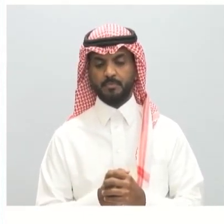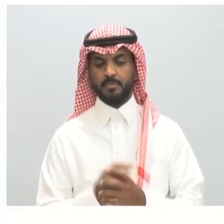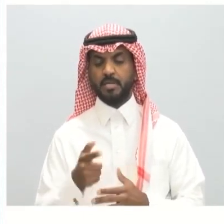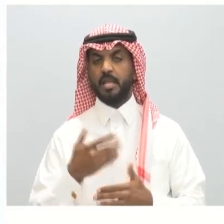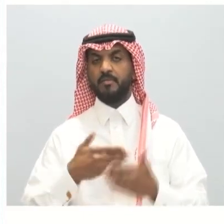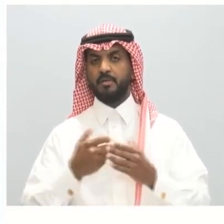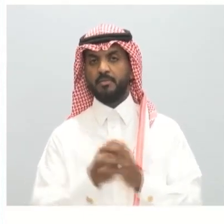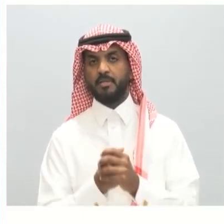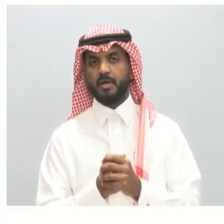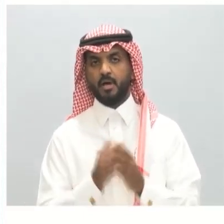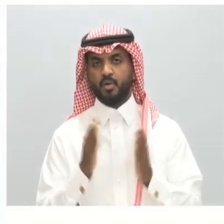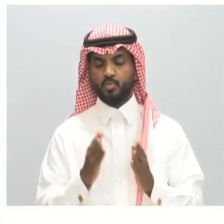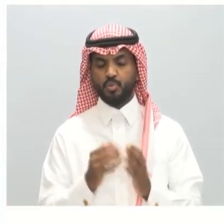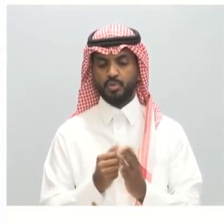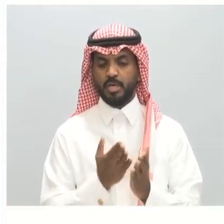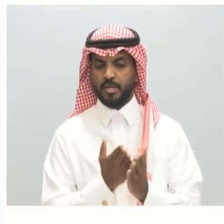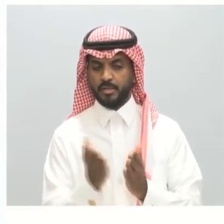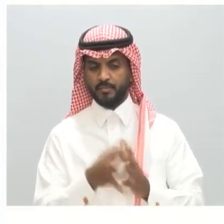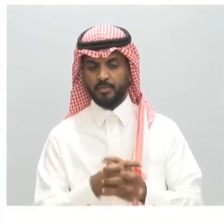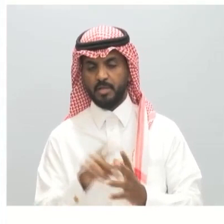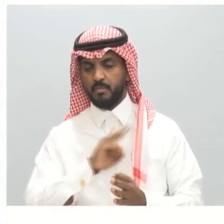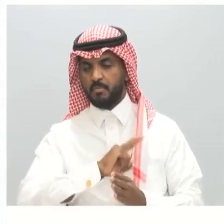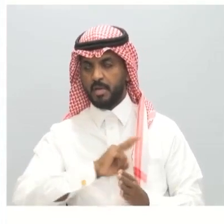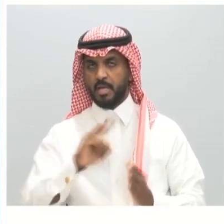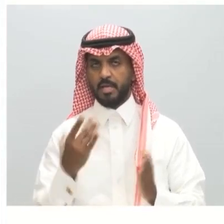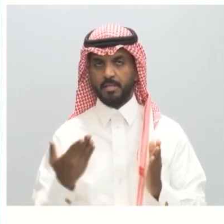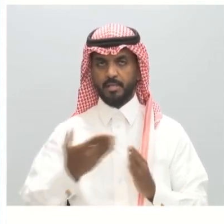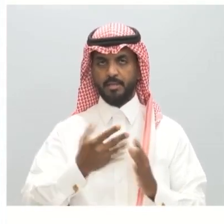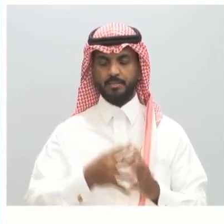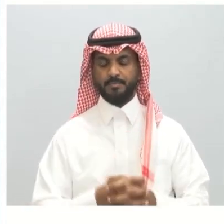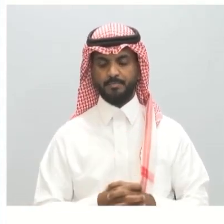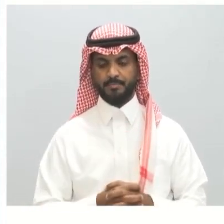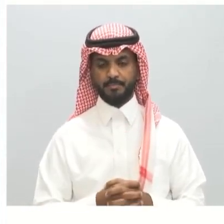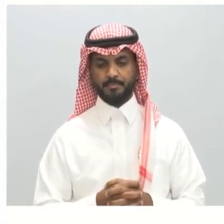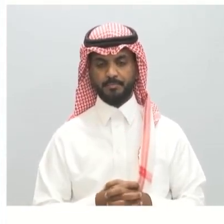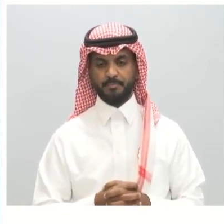اللبنه الروبوت ينعطف ايضا الى ما لا